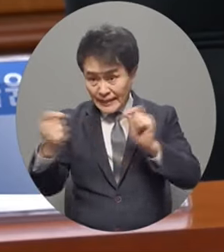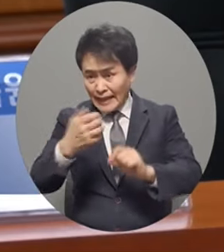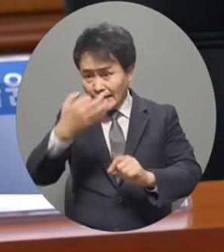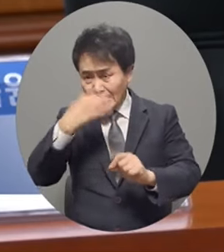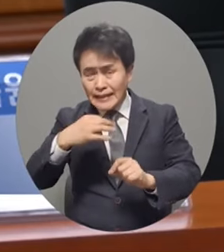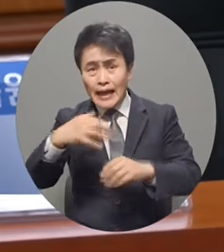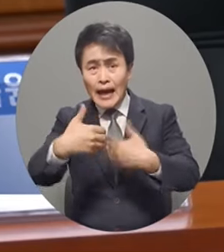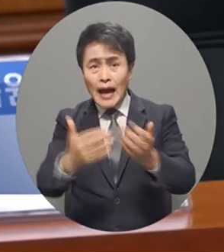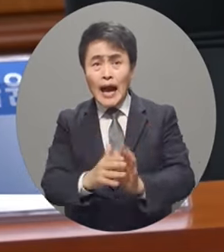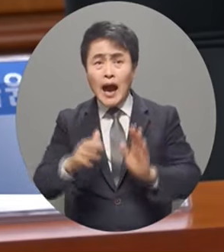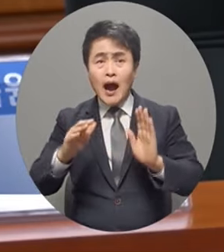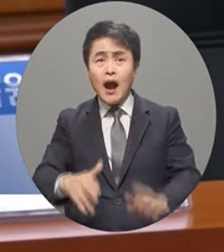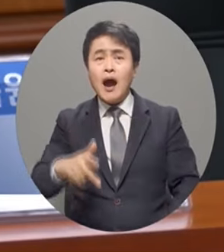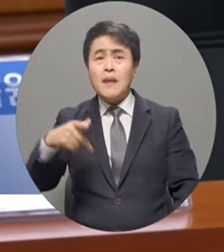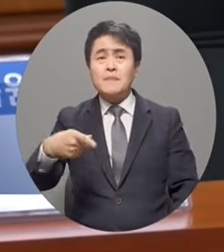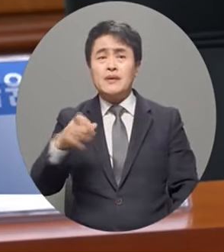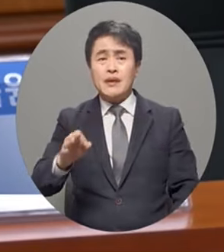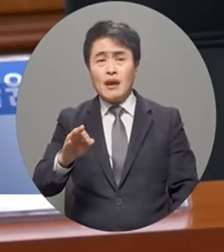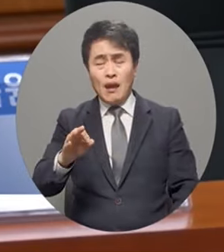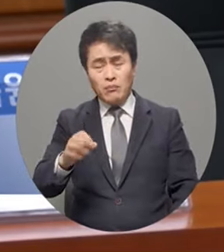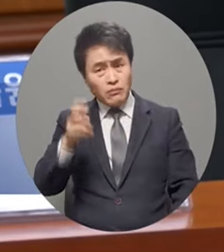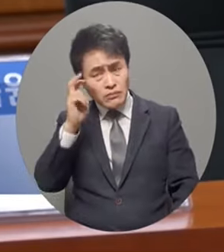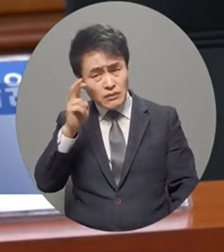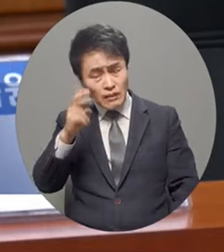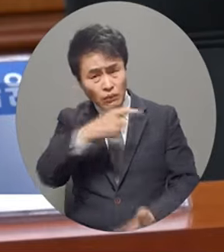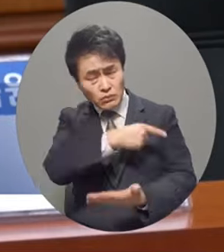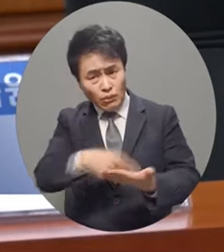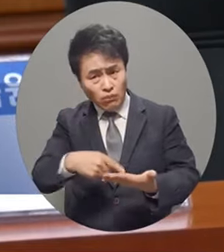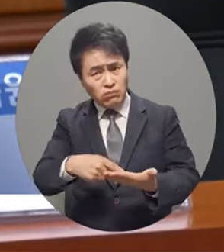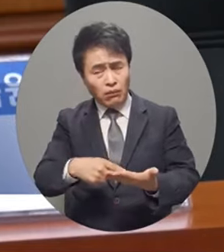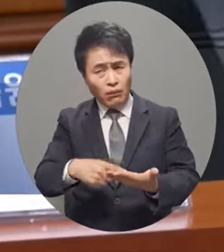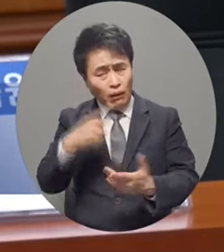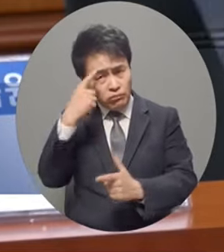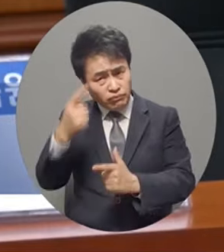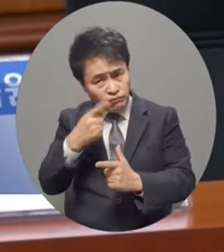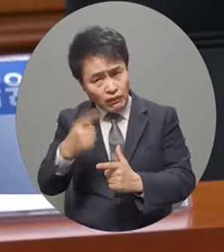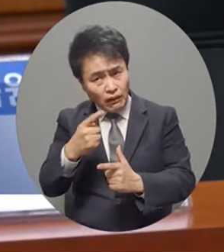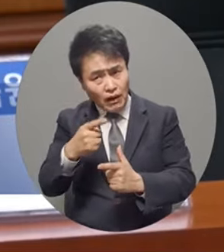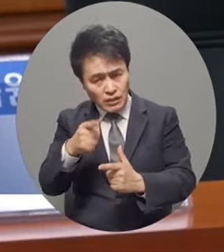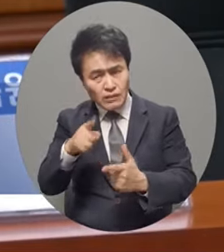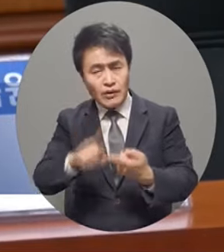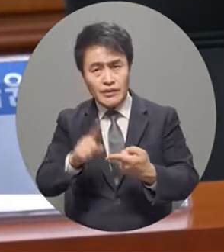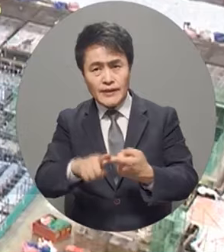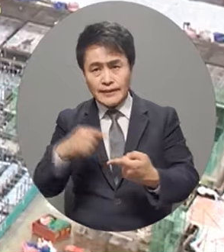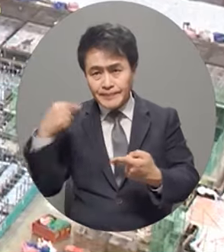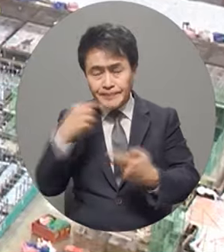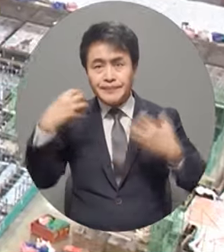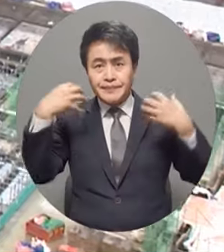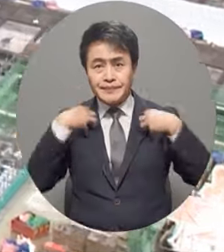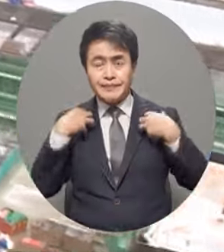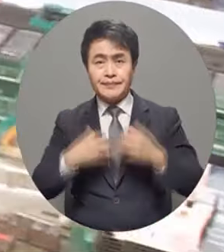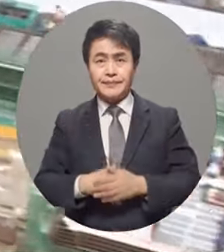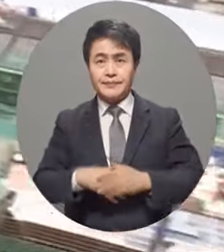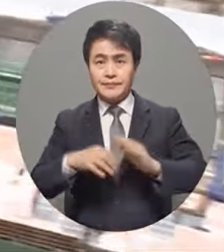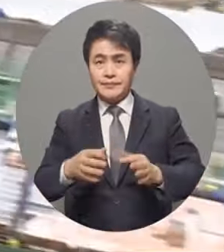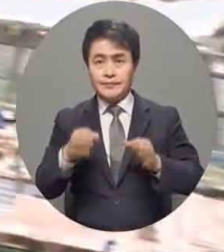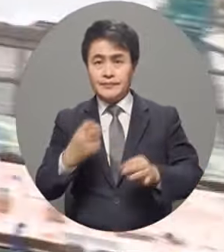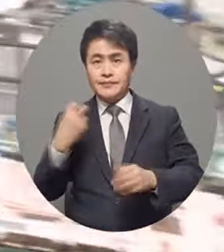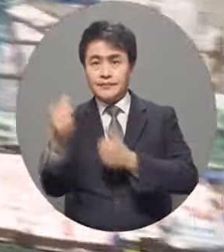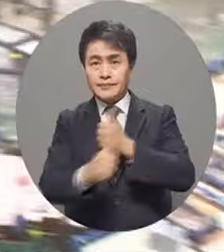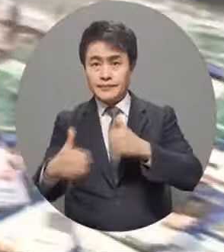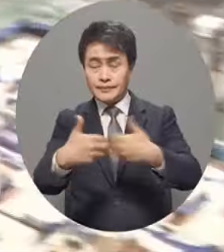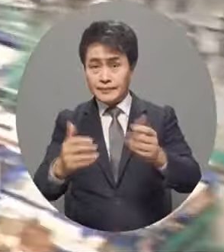이익 목표에 연연해 PF 예상 손실을 느슨하게 인식하는 잘못된 행태에 대해서는 엄중하게 책임을 묻겠습니다. 금감원은 또